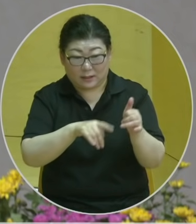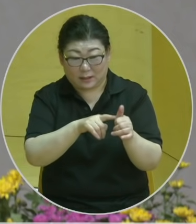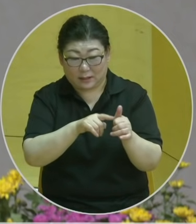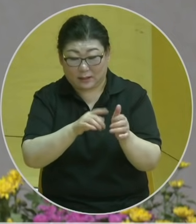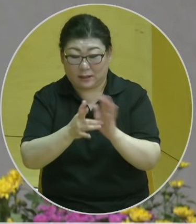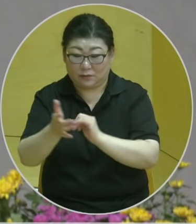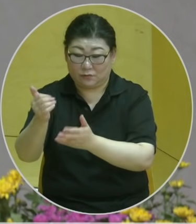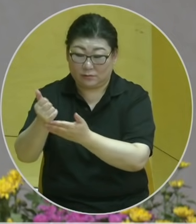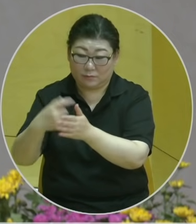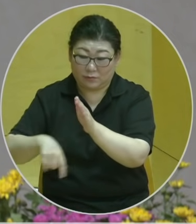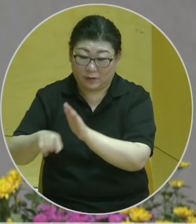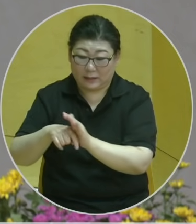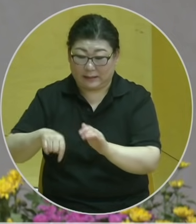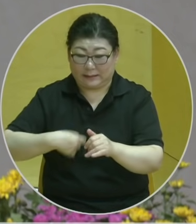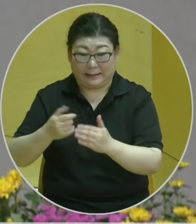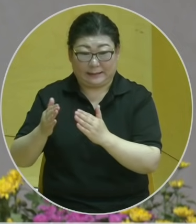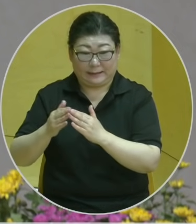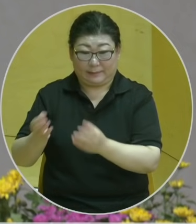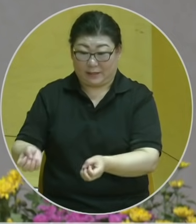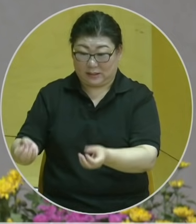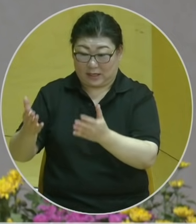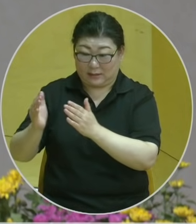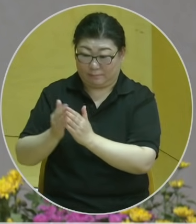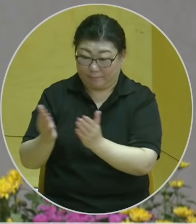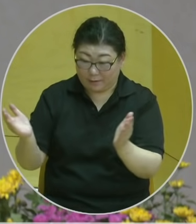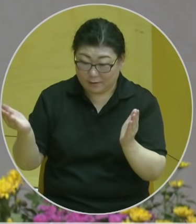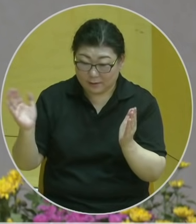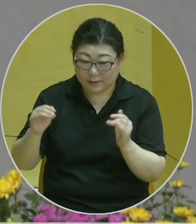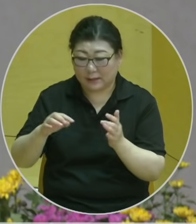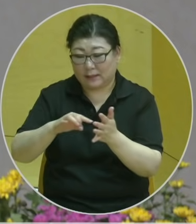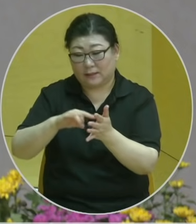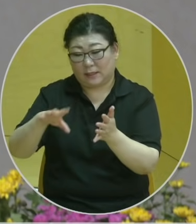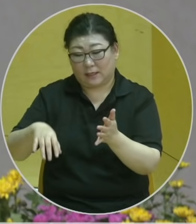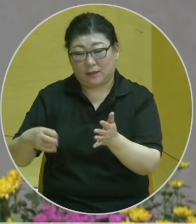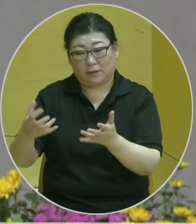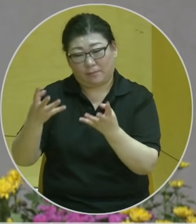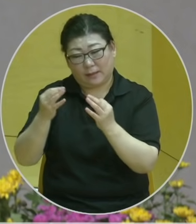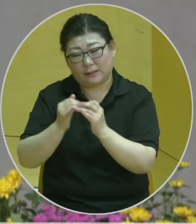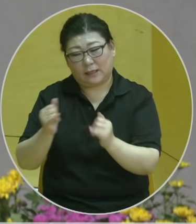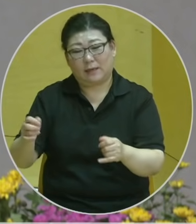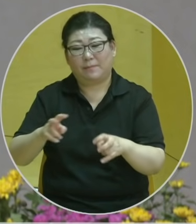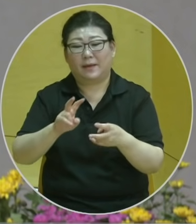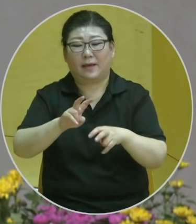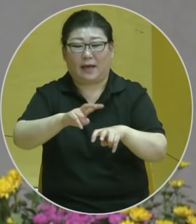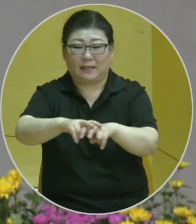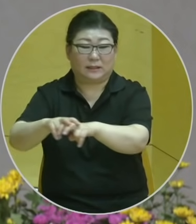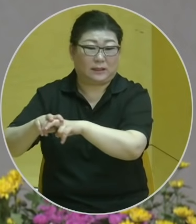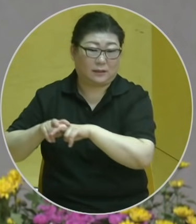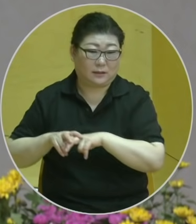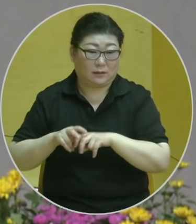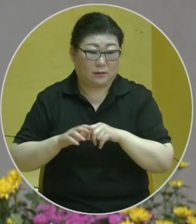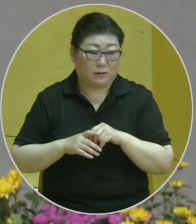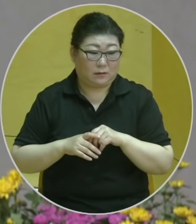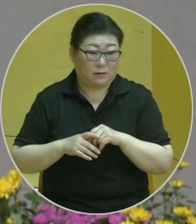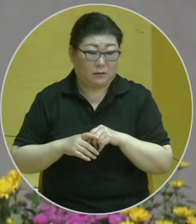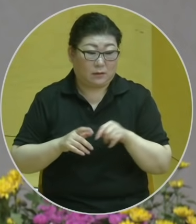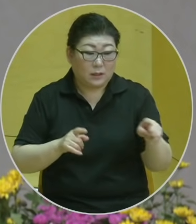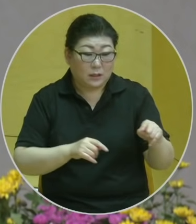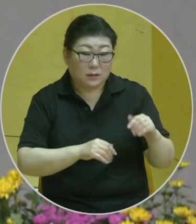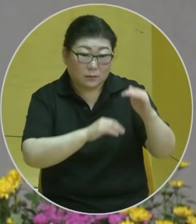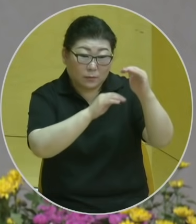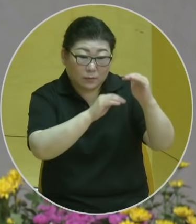세리와 다른 사람이 많이 함께 앉아 있는지라, 그렇게 표현하고 있습니다. 제가 왜 본문을 두고 누가복음의 본문을 인용하는가